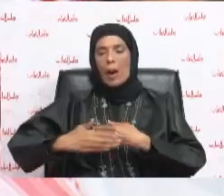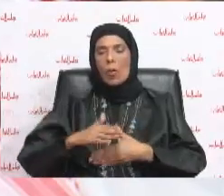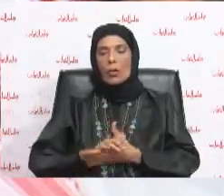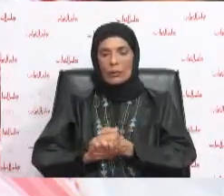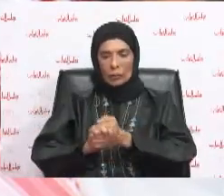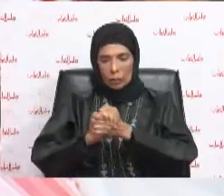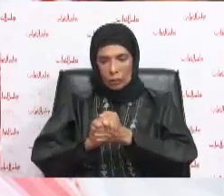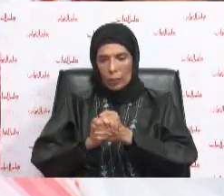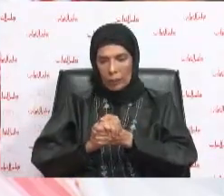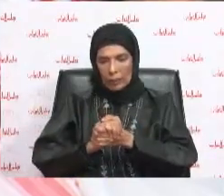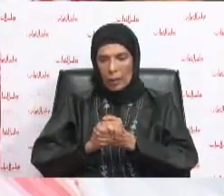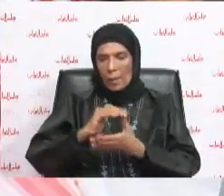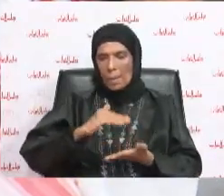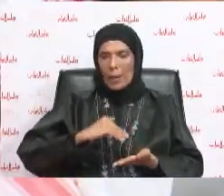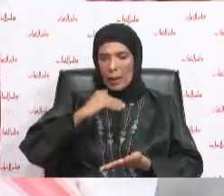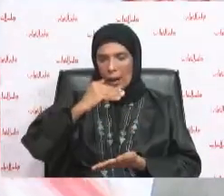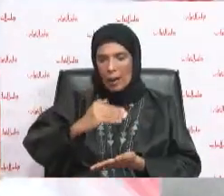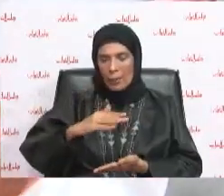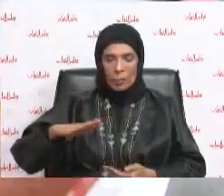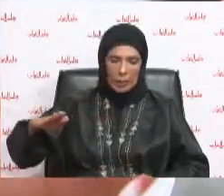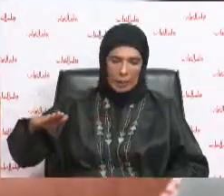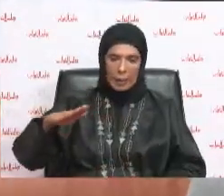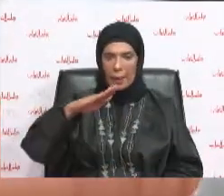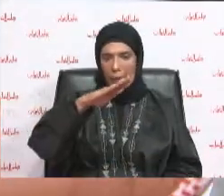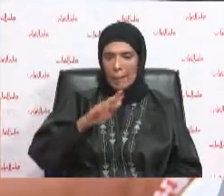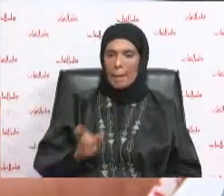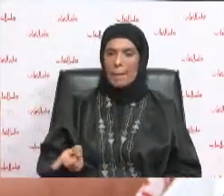والصديقة في مجال الخدمات الجوية، وبالتالي